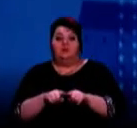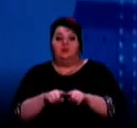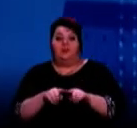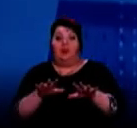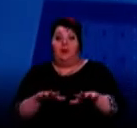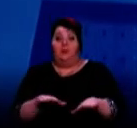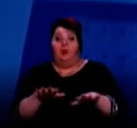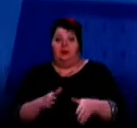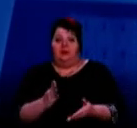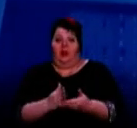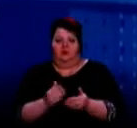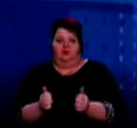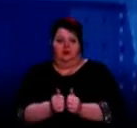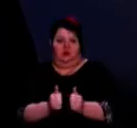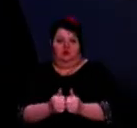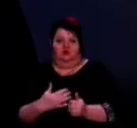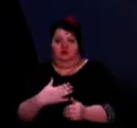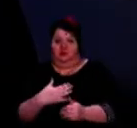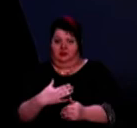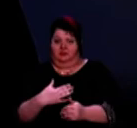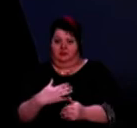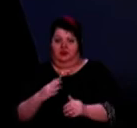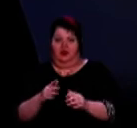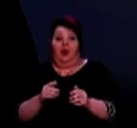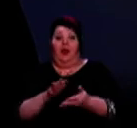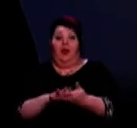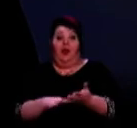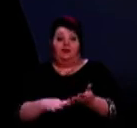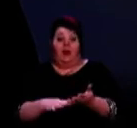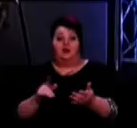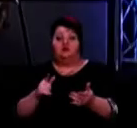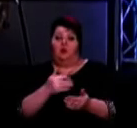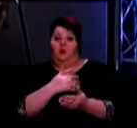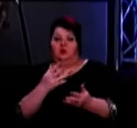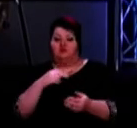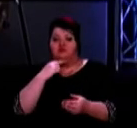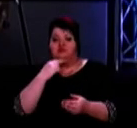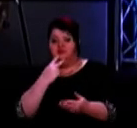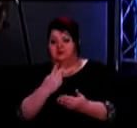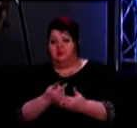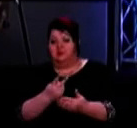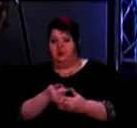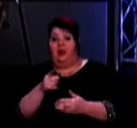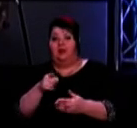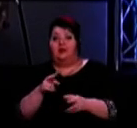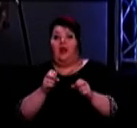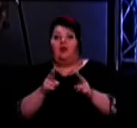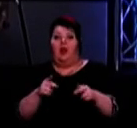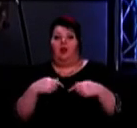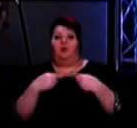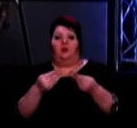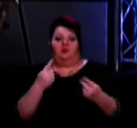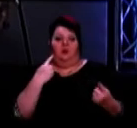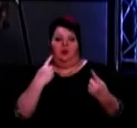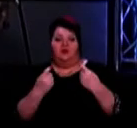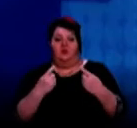локації знаходилися недалеко від наших. Далі, на що б хотілося б ще звернути увагу, це на те, як ми подаємо